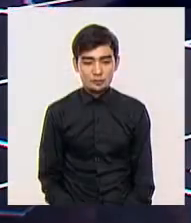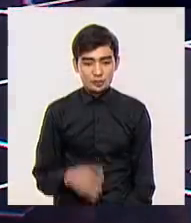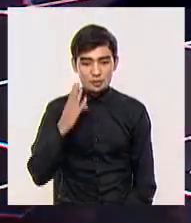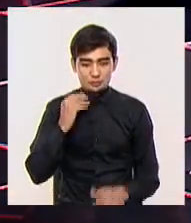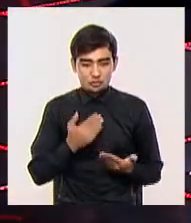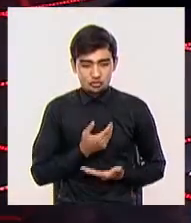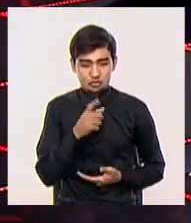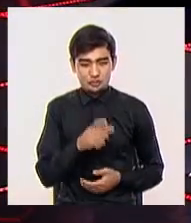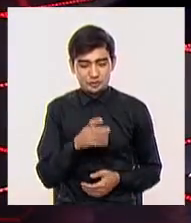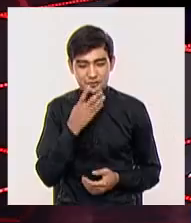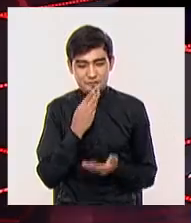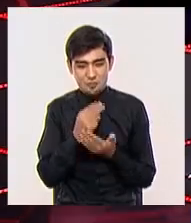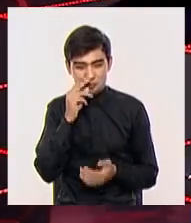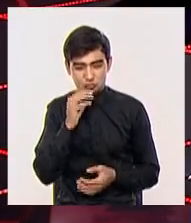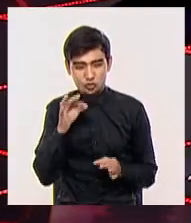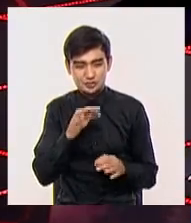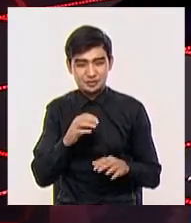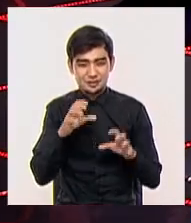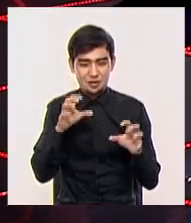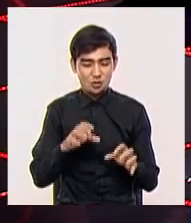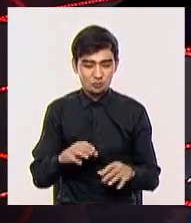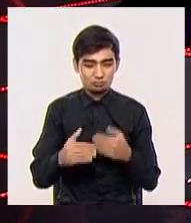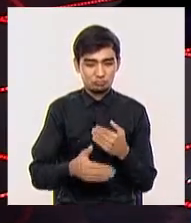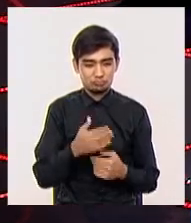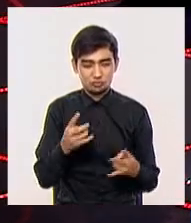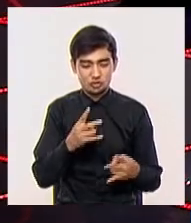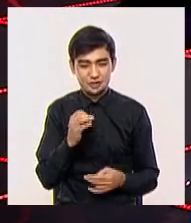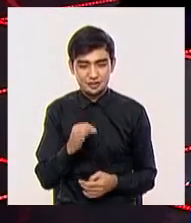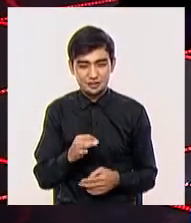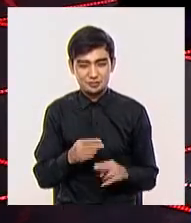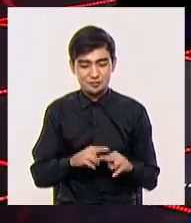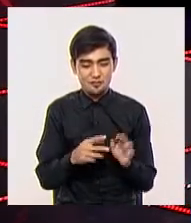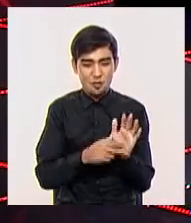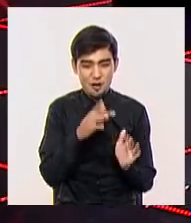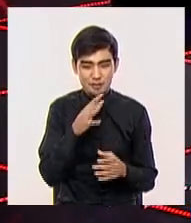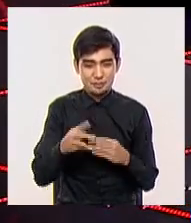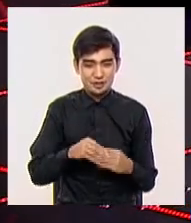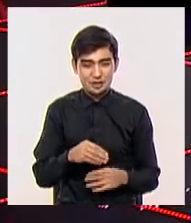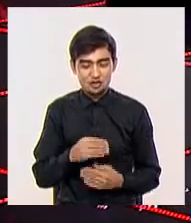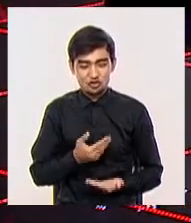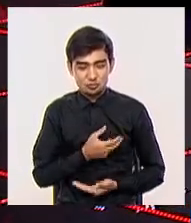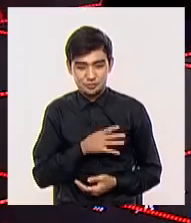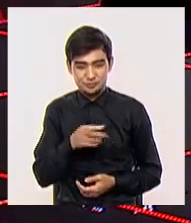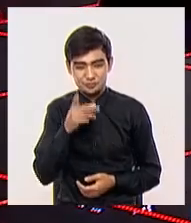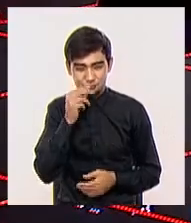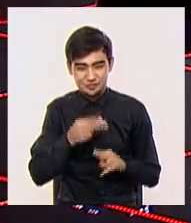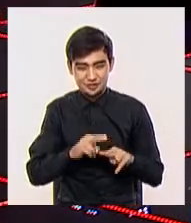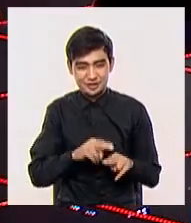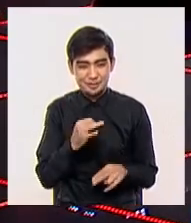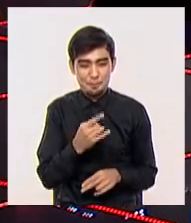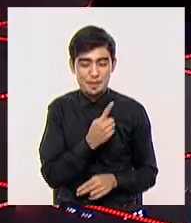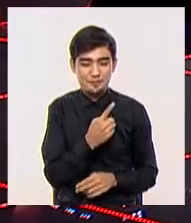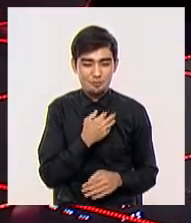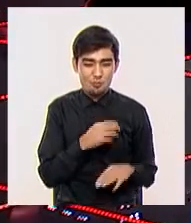Алматы тұрғыны күйеуінің заң алдында жауап берген қалай. Түйткені 8 жыл бойы бірге тұрған жолдасымның бірінші некеден